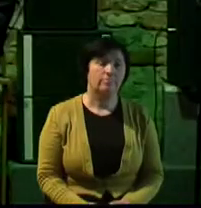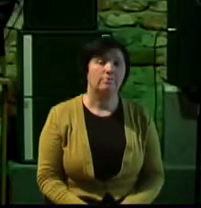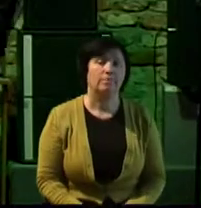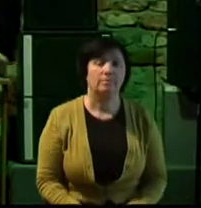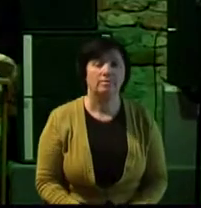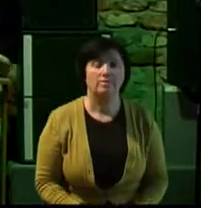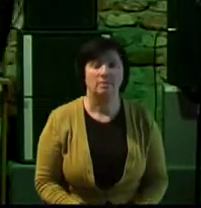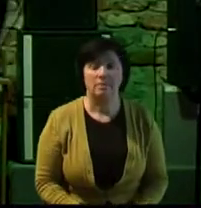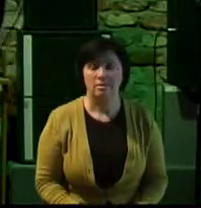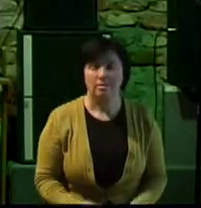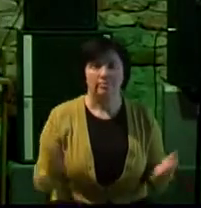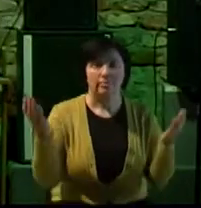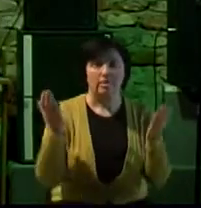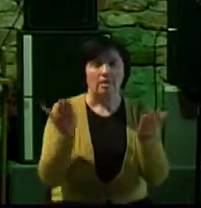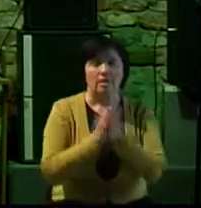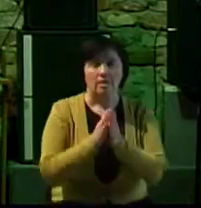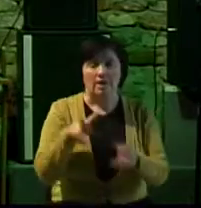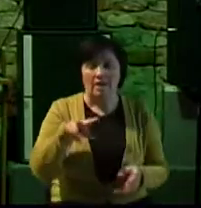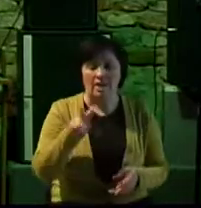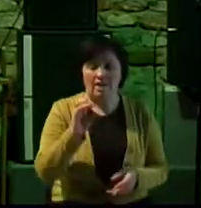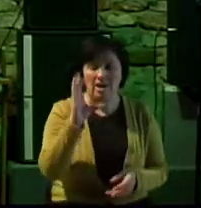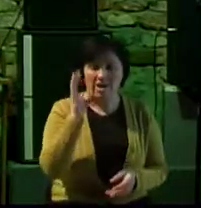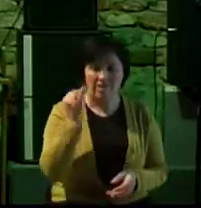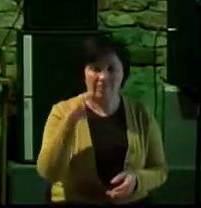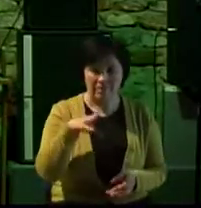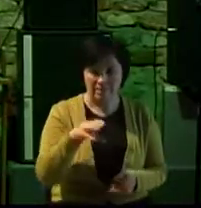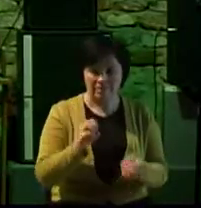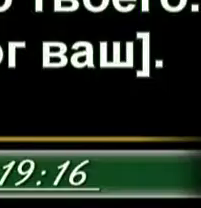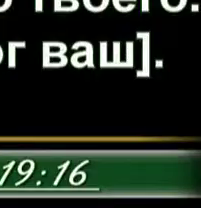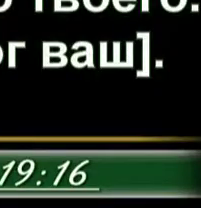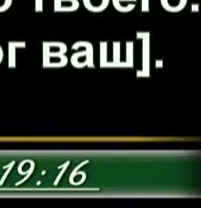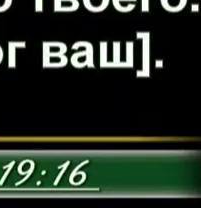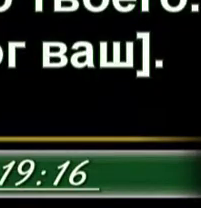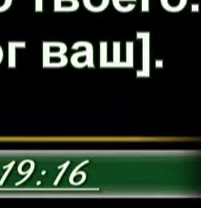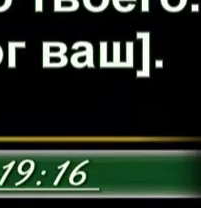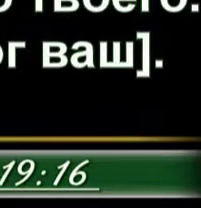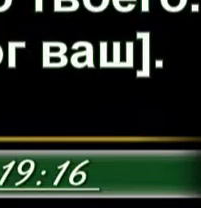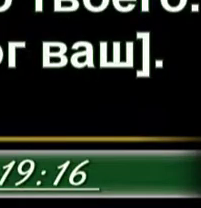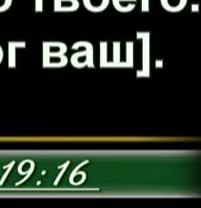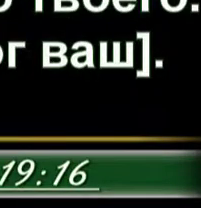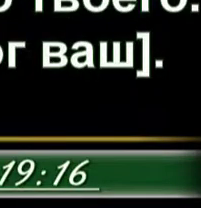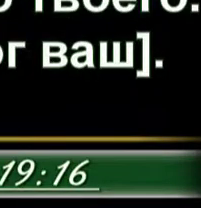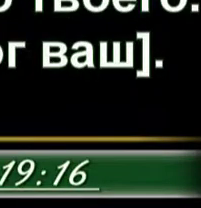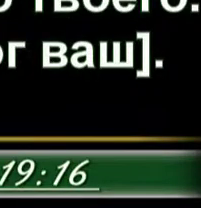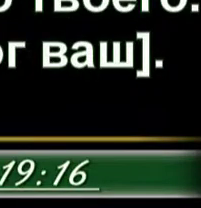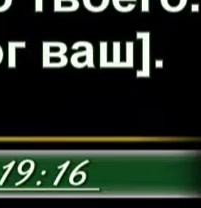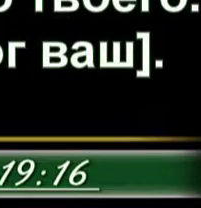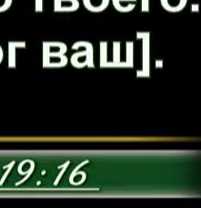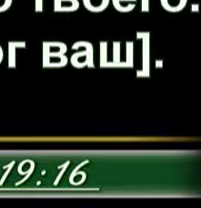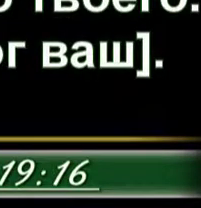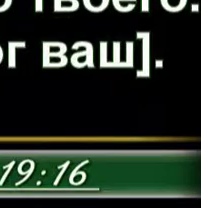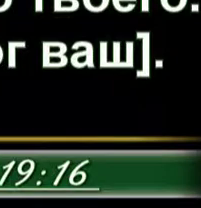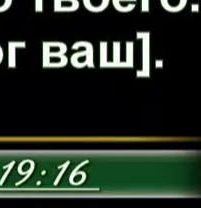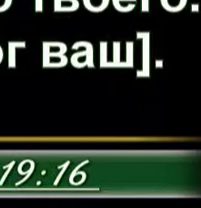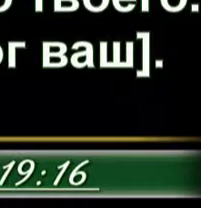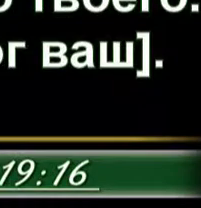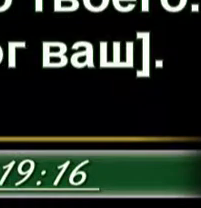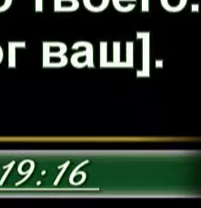В книге Левит, 19 главе, в 16-17 написано: «Не ходи переносчика в народе